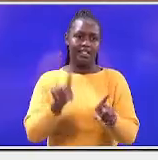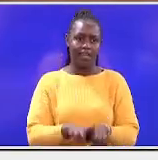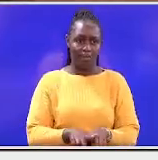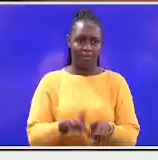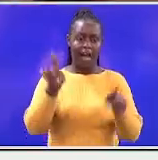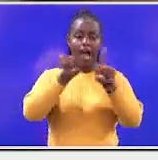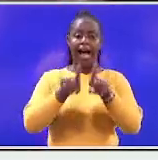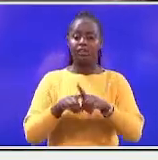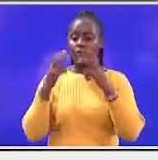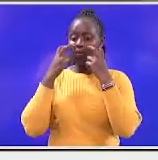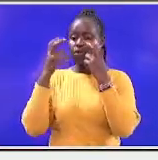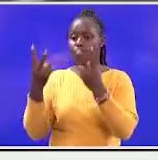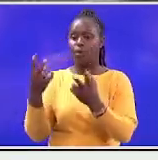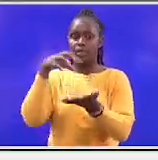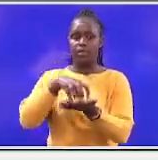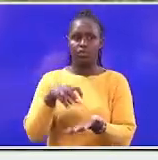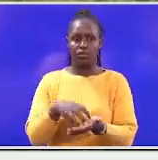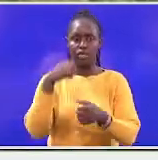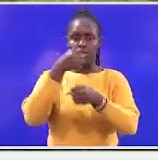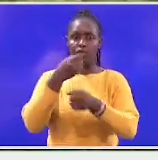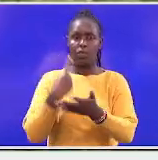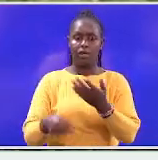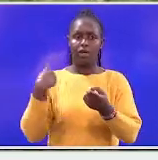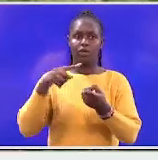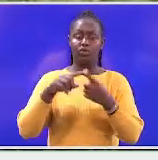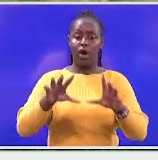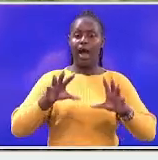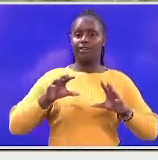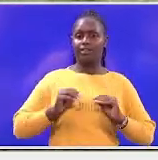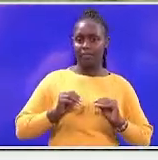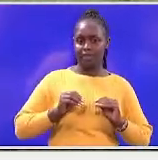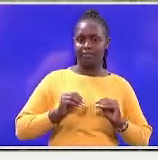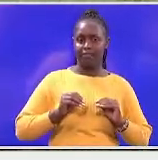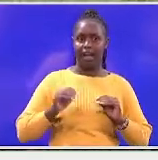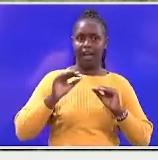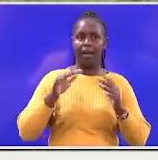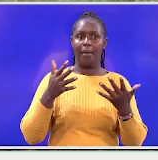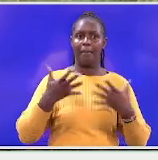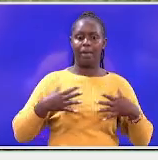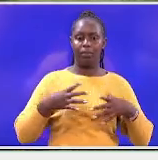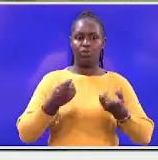Kuangazia hali hapa, ililazimu kupakuliwa kwa sahani ya chungu tamu ya wenyeji.